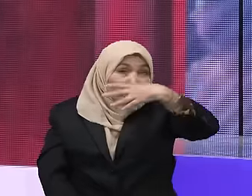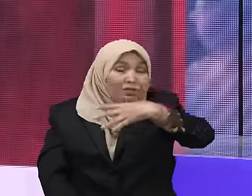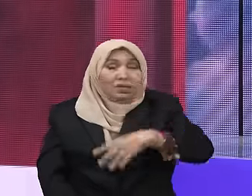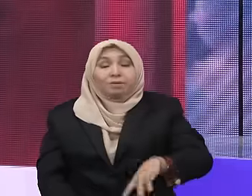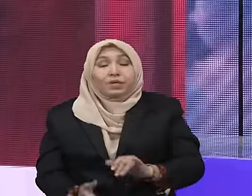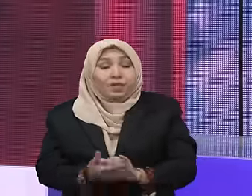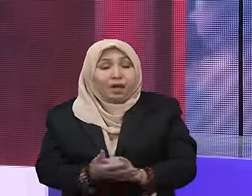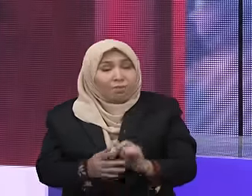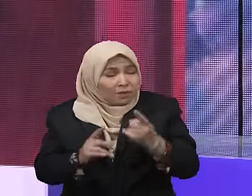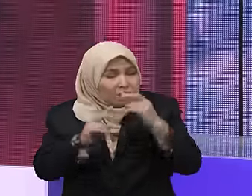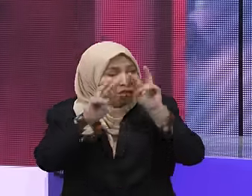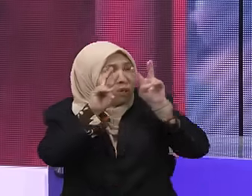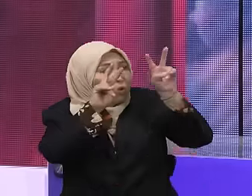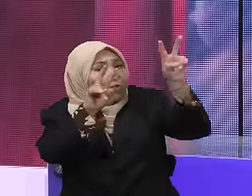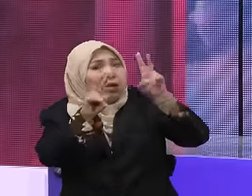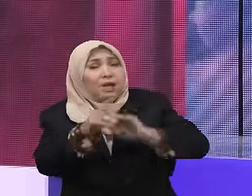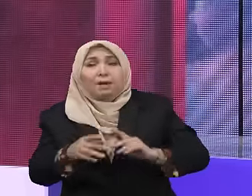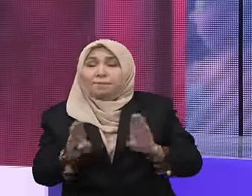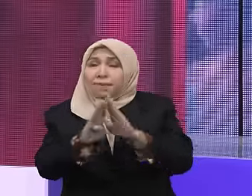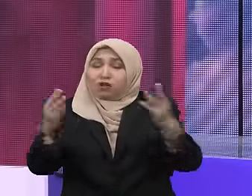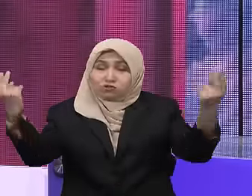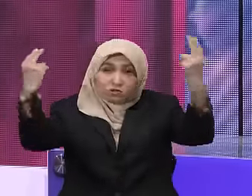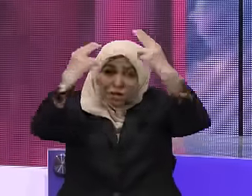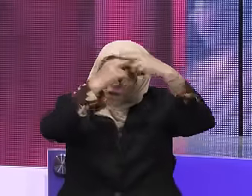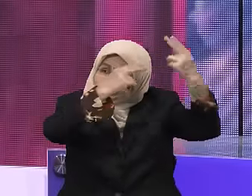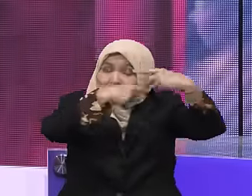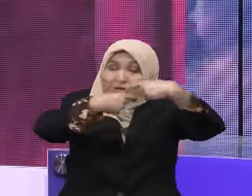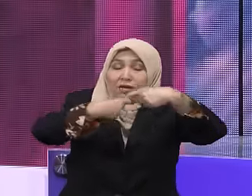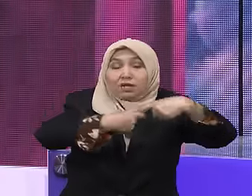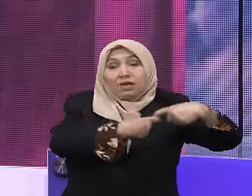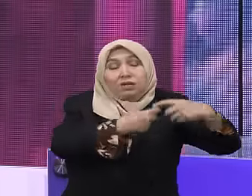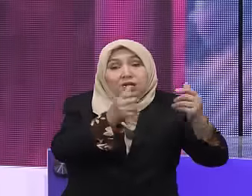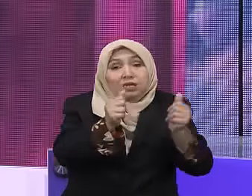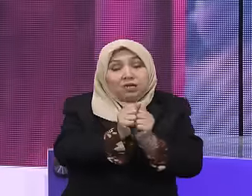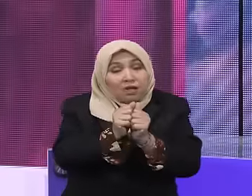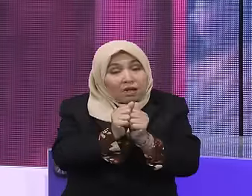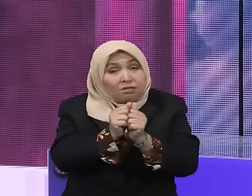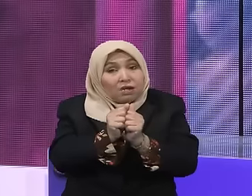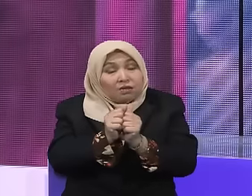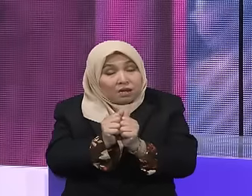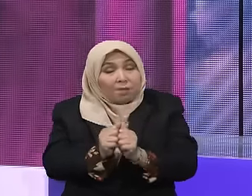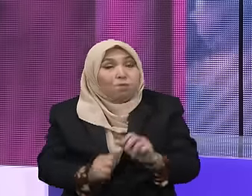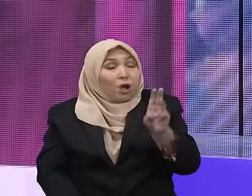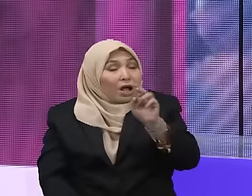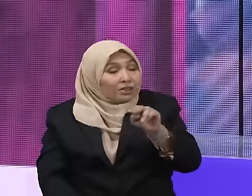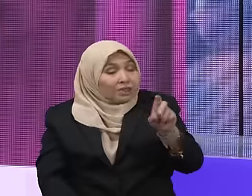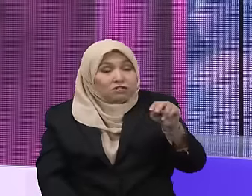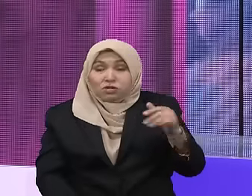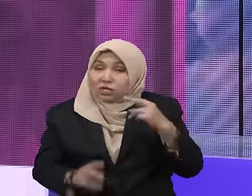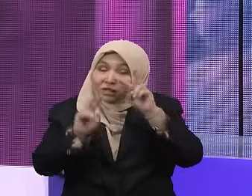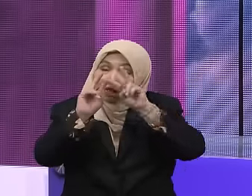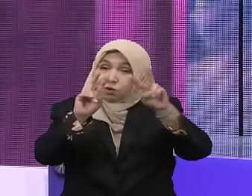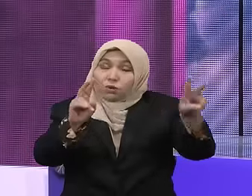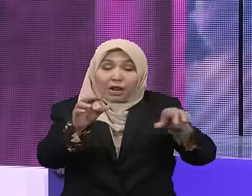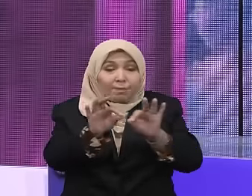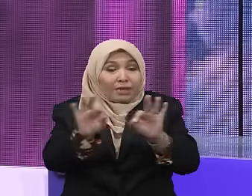matahari. Apabila kita melihat kepada bahasa Arab, matahari ini dikaitkan dengan feminin ataupun muannath, maksudnya. Itu sebabnya bila kita melihat di